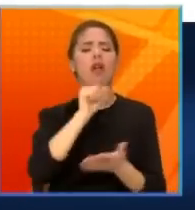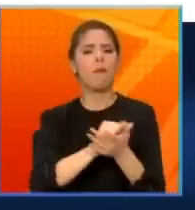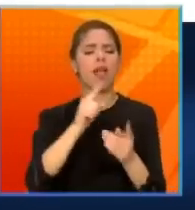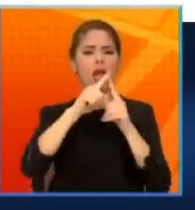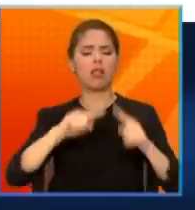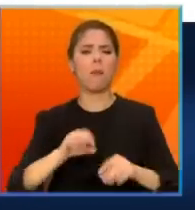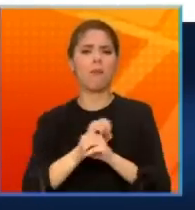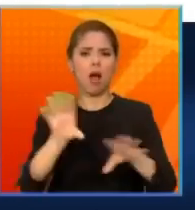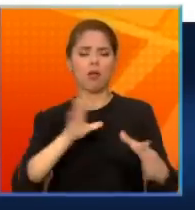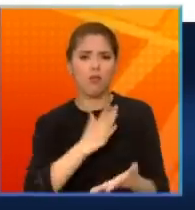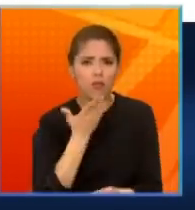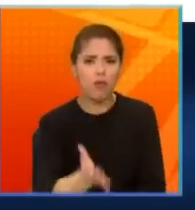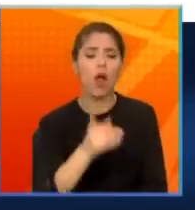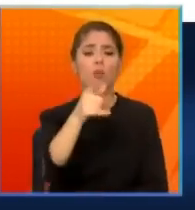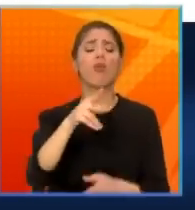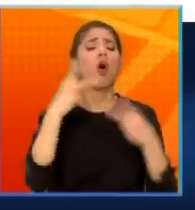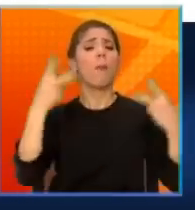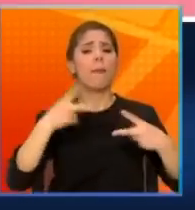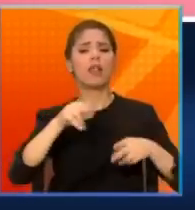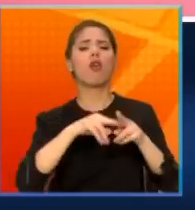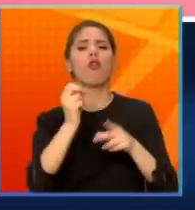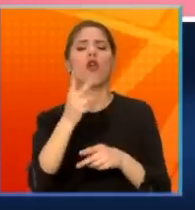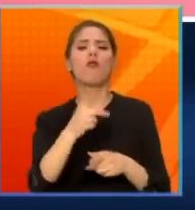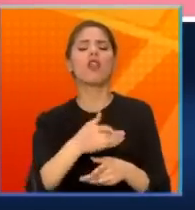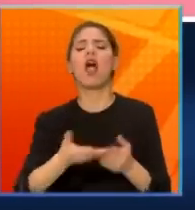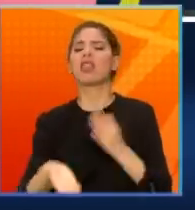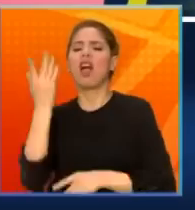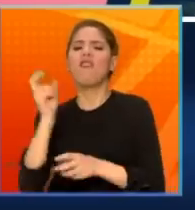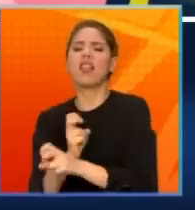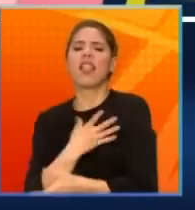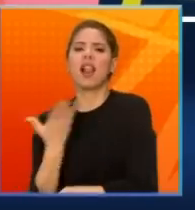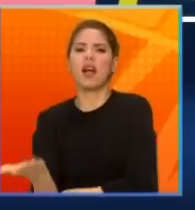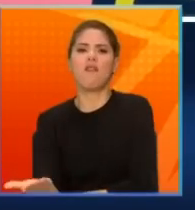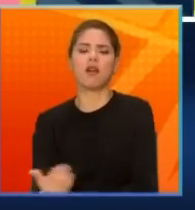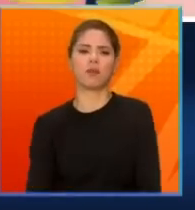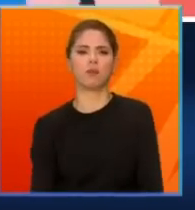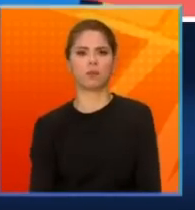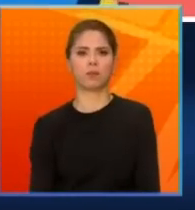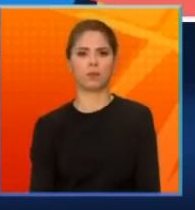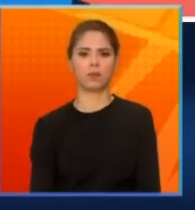hesaplarında paylaşıldı. Bu mesajlar belki de virüsten daha büyük tehdit oluşturdu.